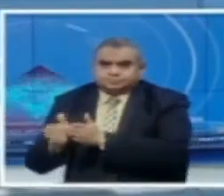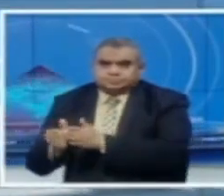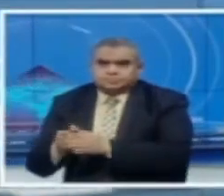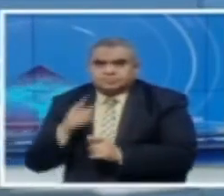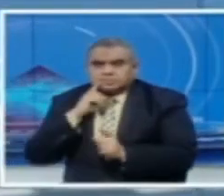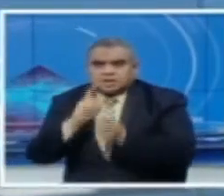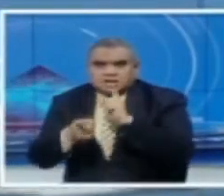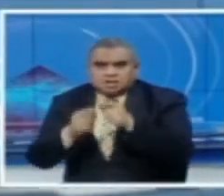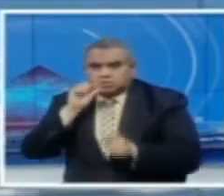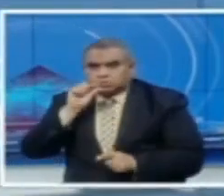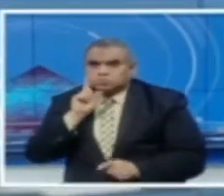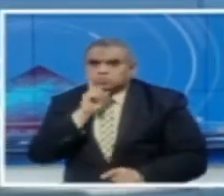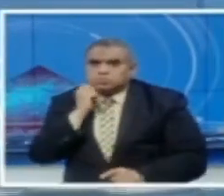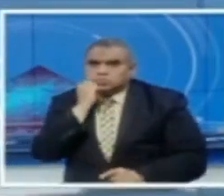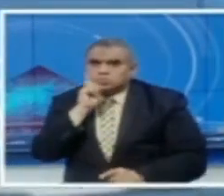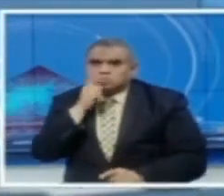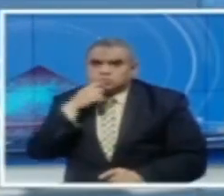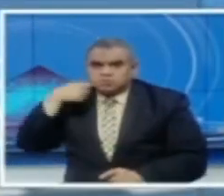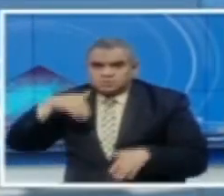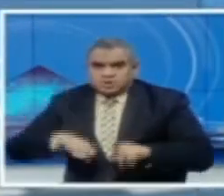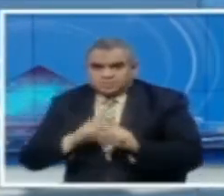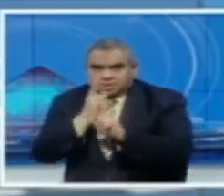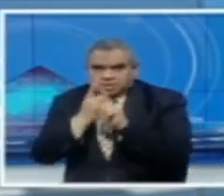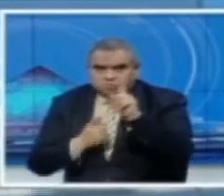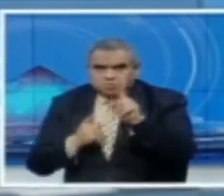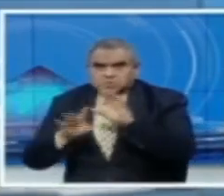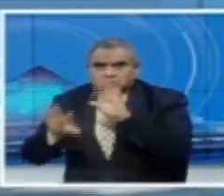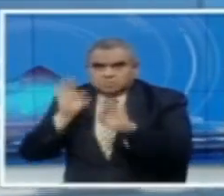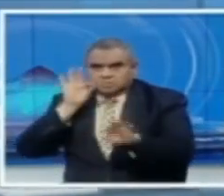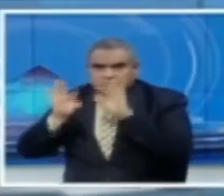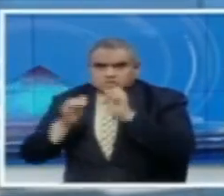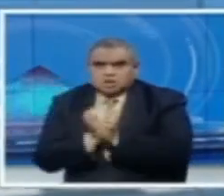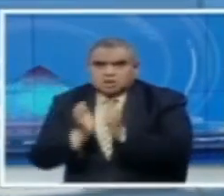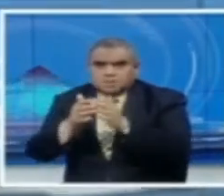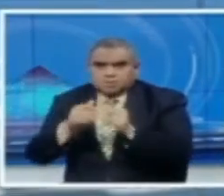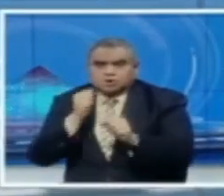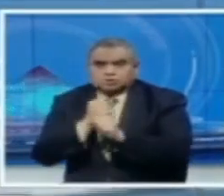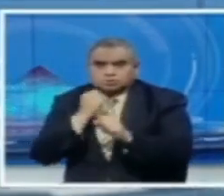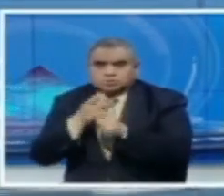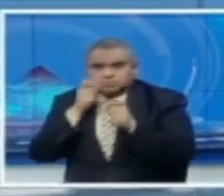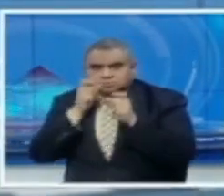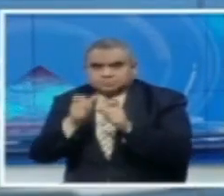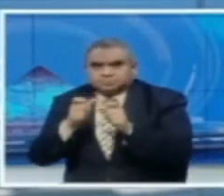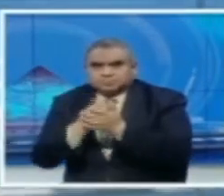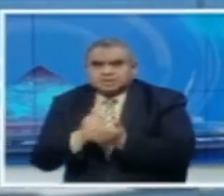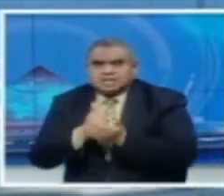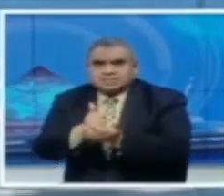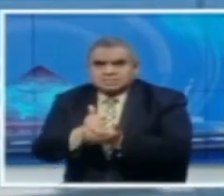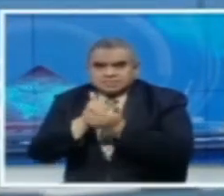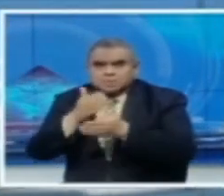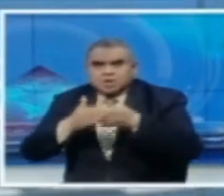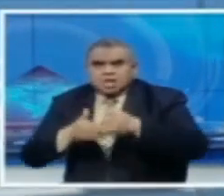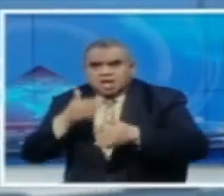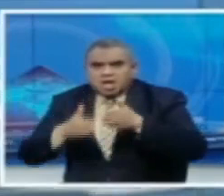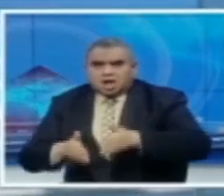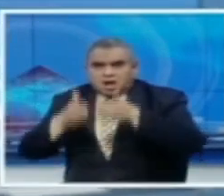وجه الدكتور مصطفى مدبولي رئيس مجلس الوزراء بتشكيل مجموعة عمل لدراسة الدفع بقطاع التمويل العقاري